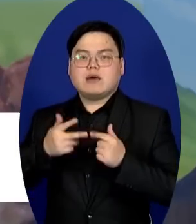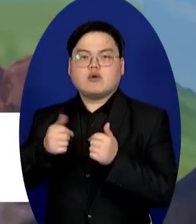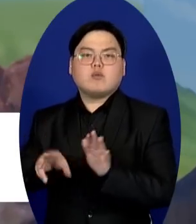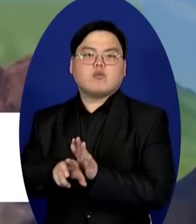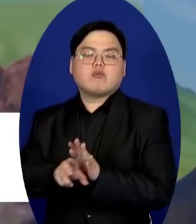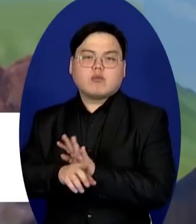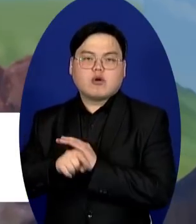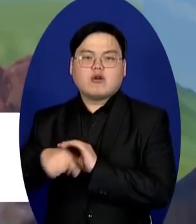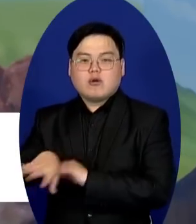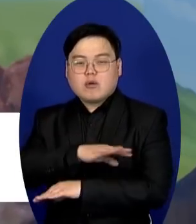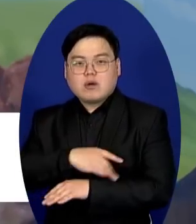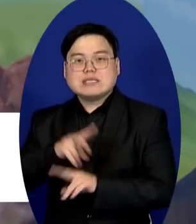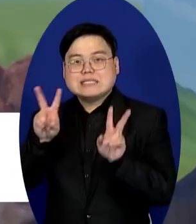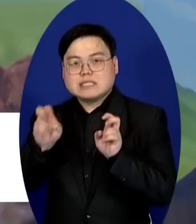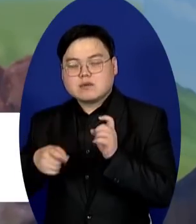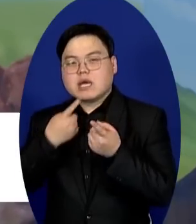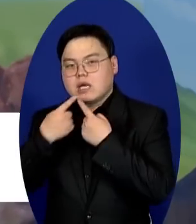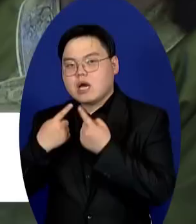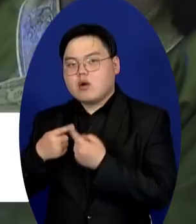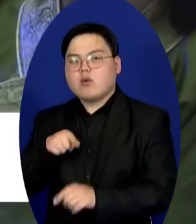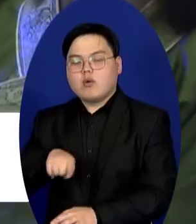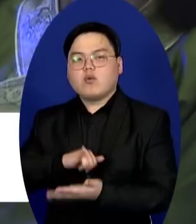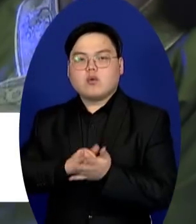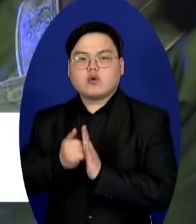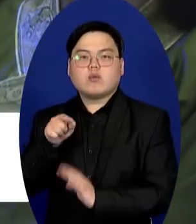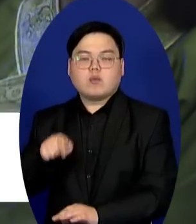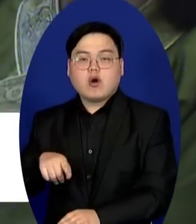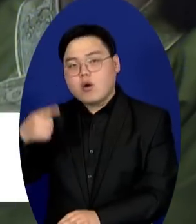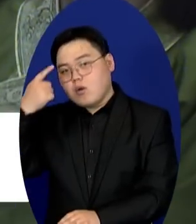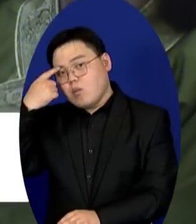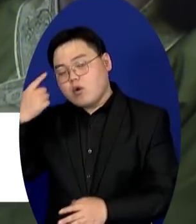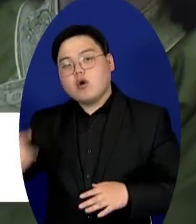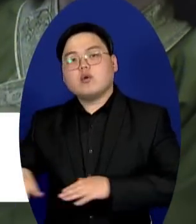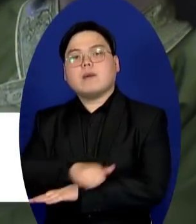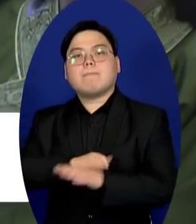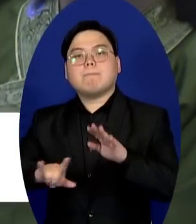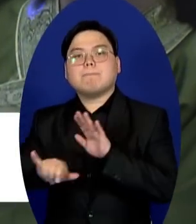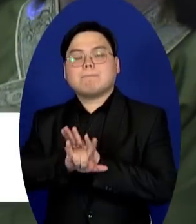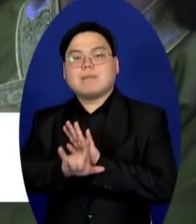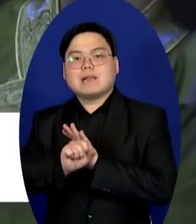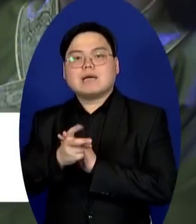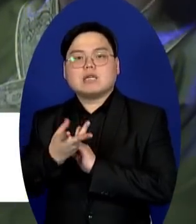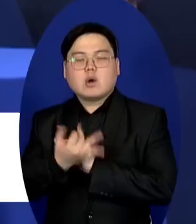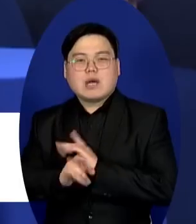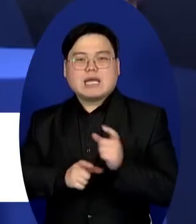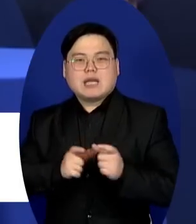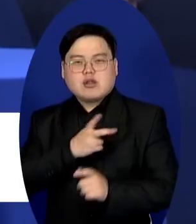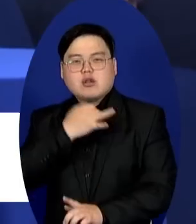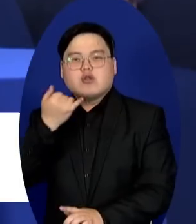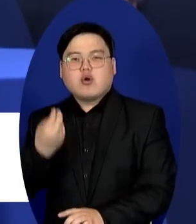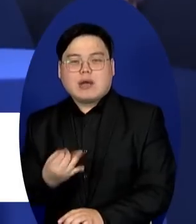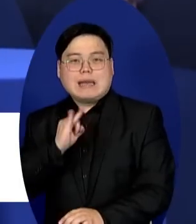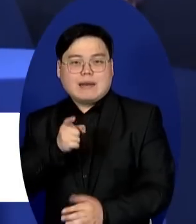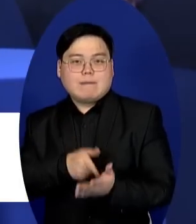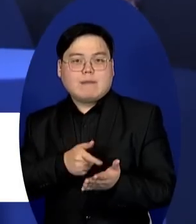гэдэг энэ агуулгыг өнөөдөр энэ уулзалтаар онцолж байгаа маа. Манай улсын мал аж ахуйн салбарт эдийн засгийн их нөөц бий. Үүнд эдийн засгийн